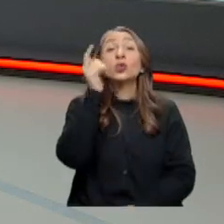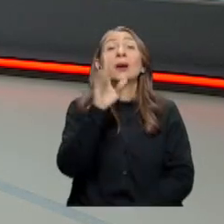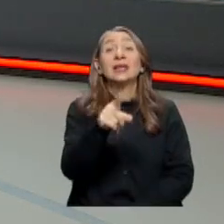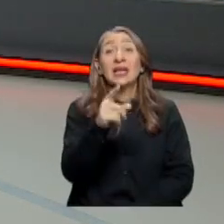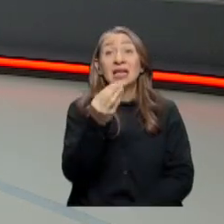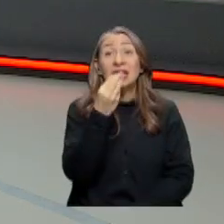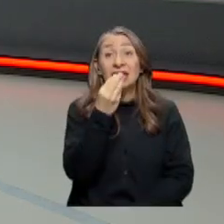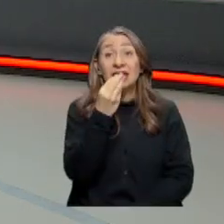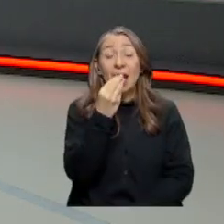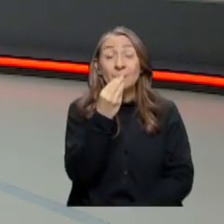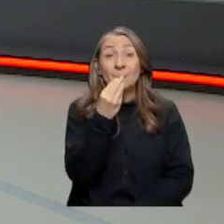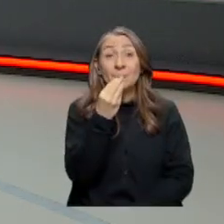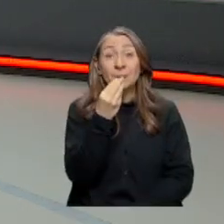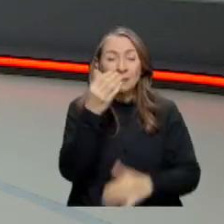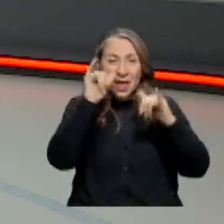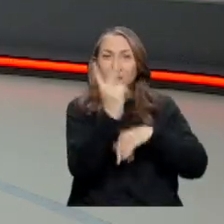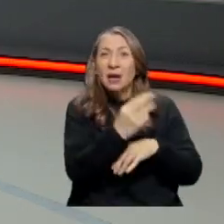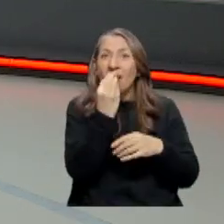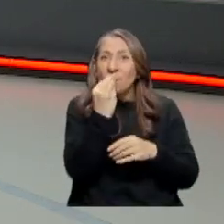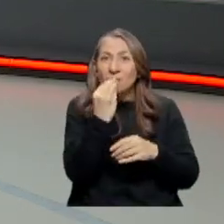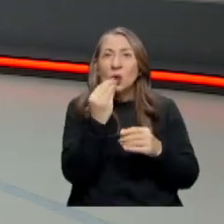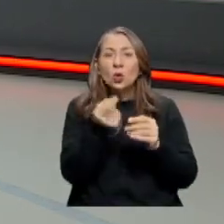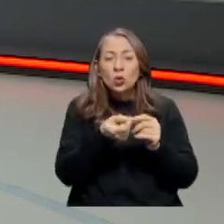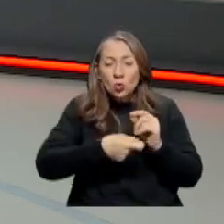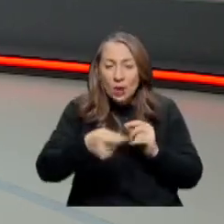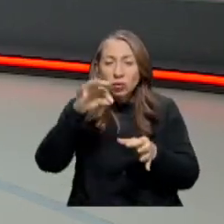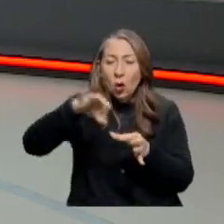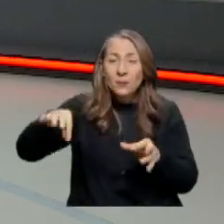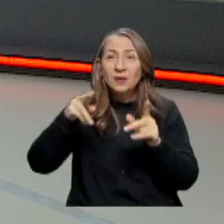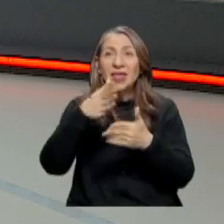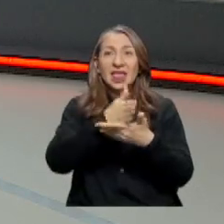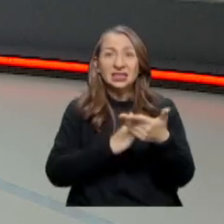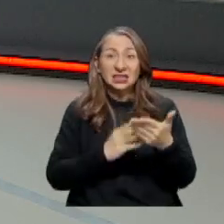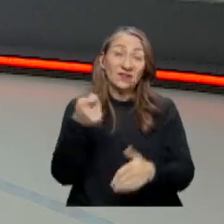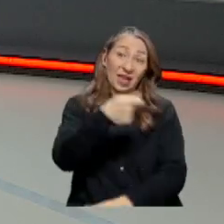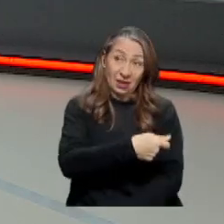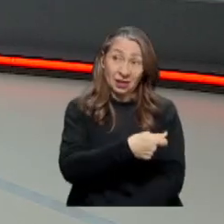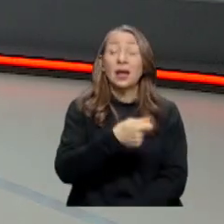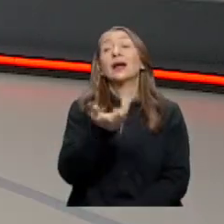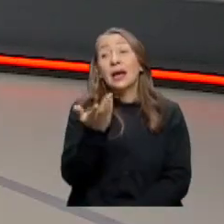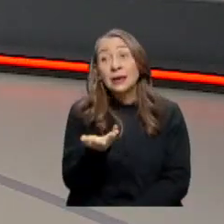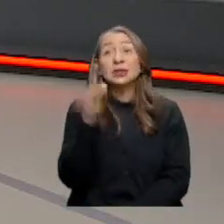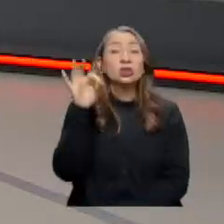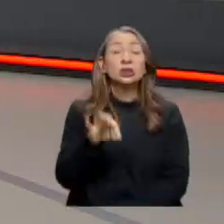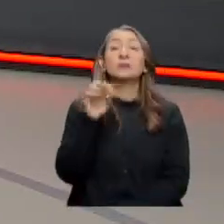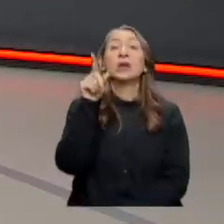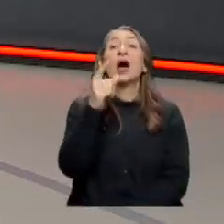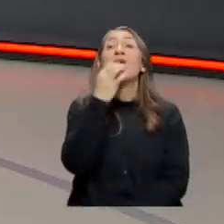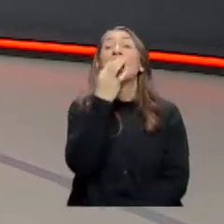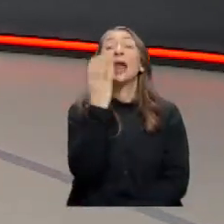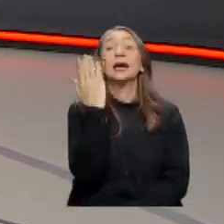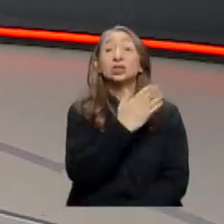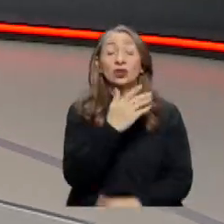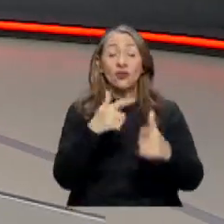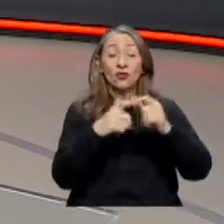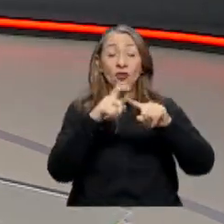de diğerleri gibi işte gübre gibi, tohum gibi yarısını verin. Efendim şimdi Ankara'ya